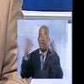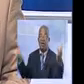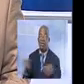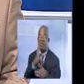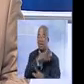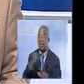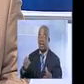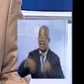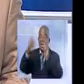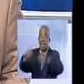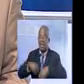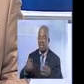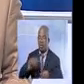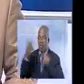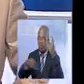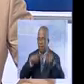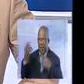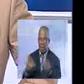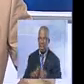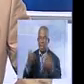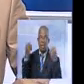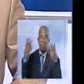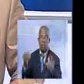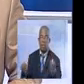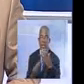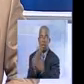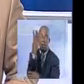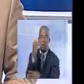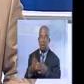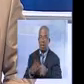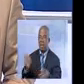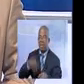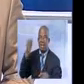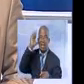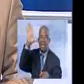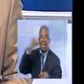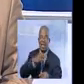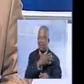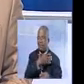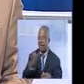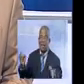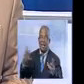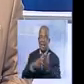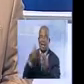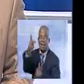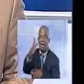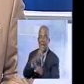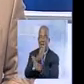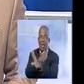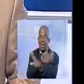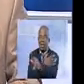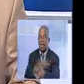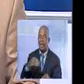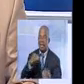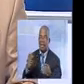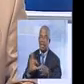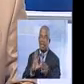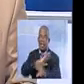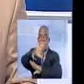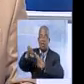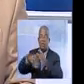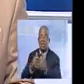questions ont été abordées, entre autres la promotion du genre au Rwanda et les programmes de développement du secteur agricole dans